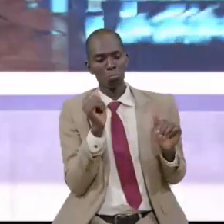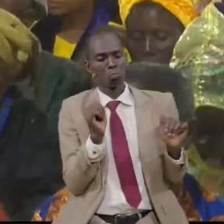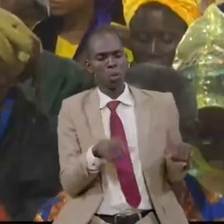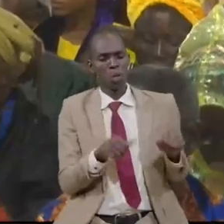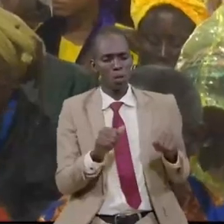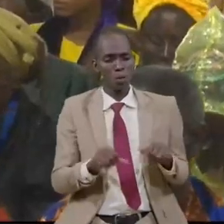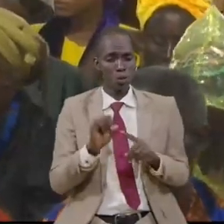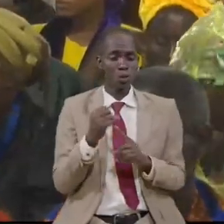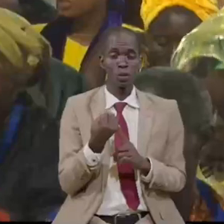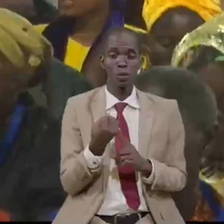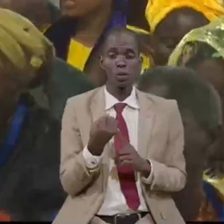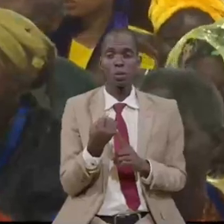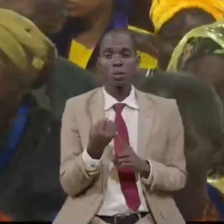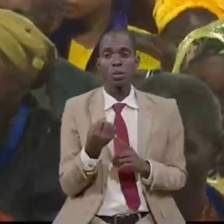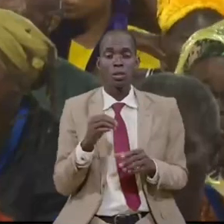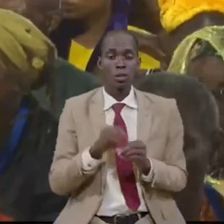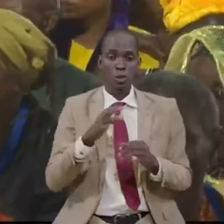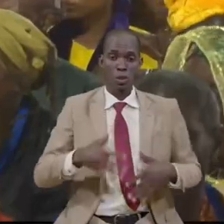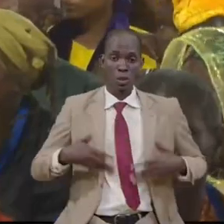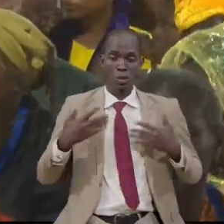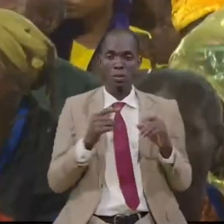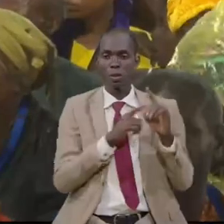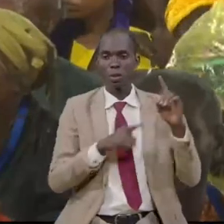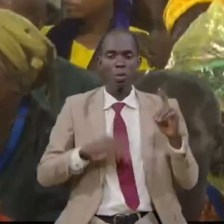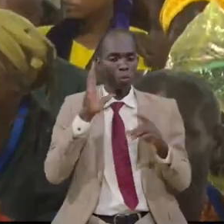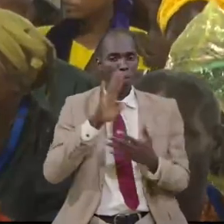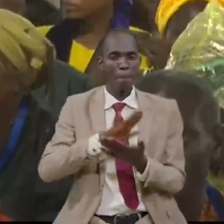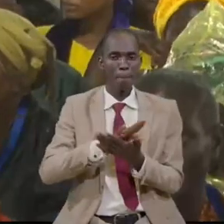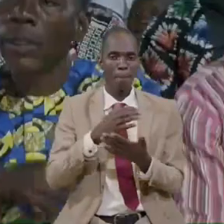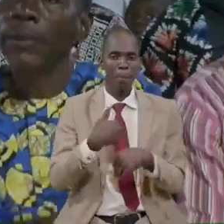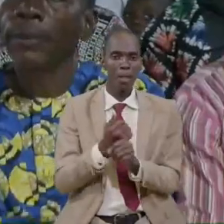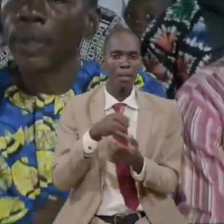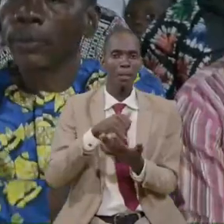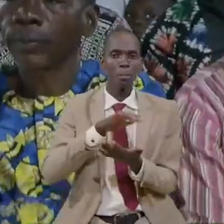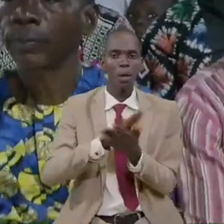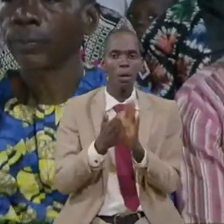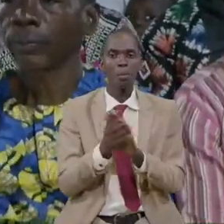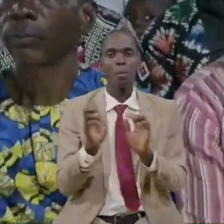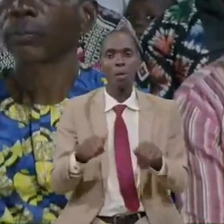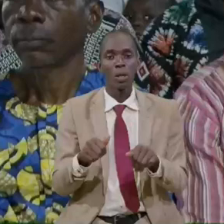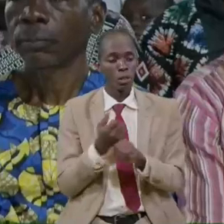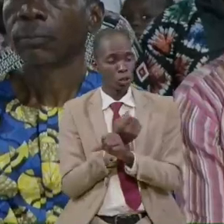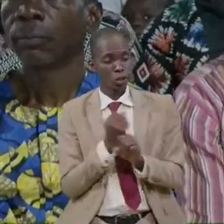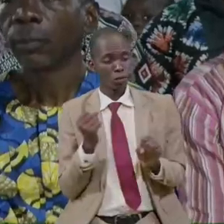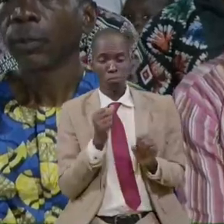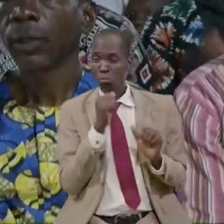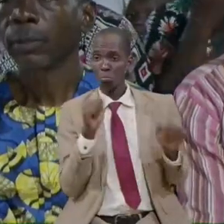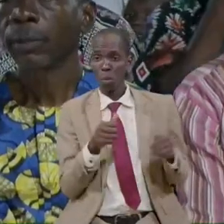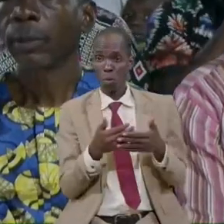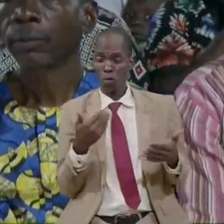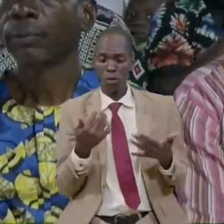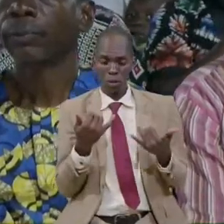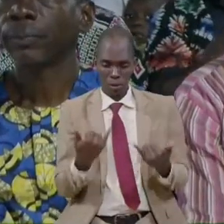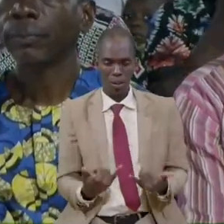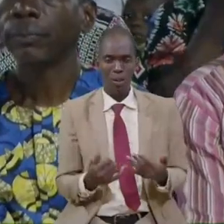dans votre vie, le Seigneur le rendra possible ce soir. Le salut, vous allez le prendre. Le pardon, venez